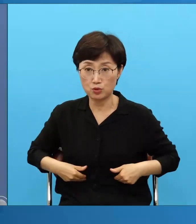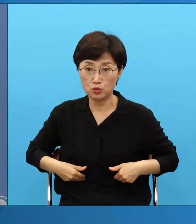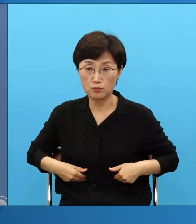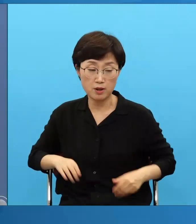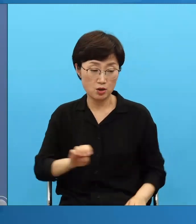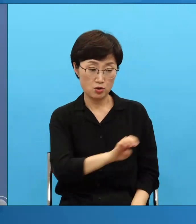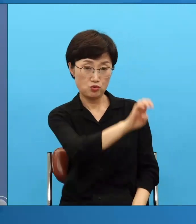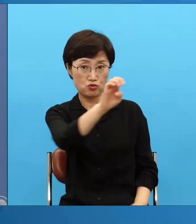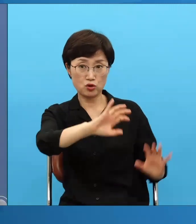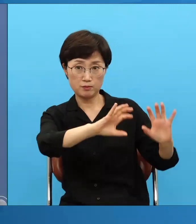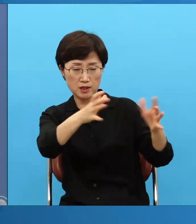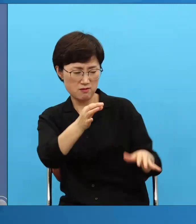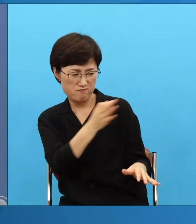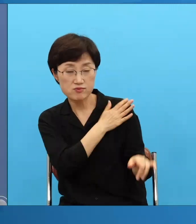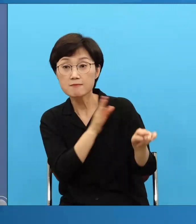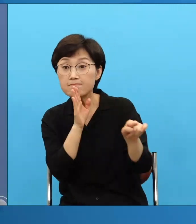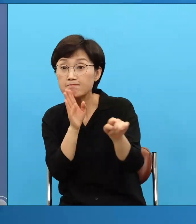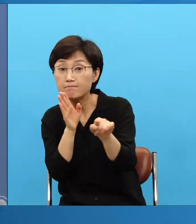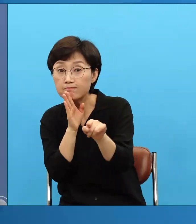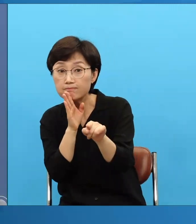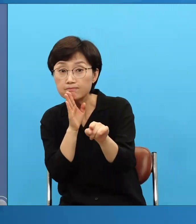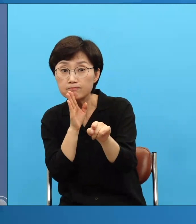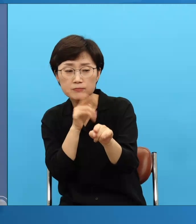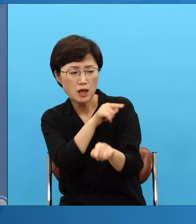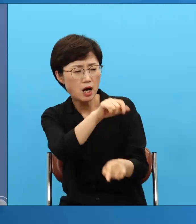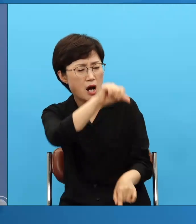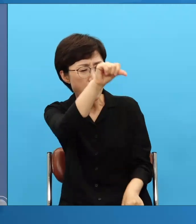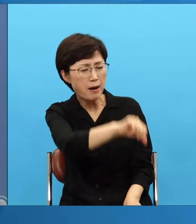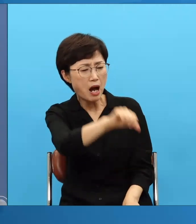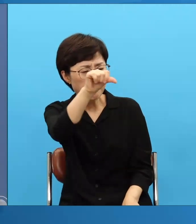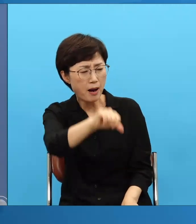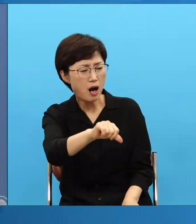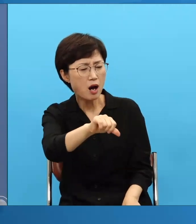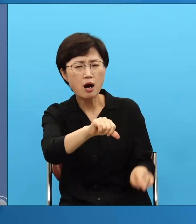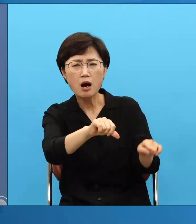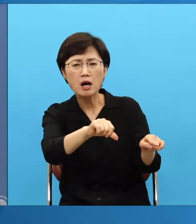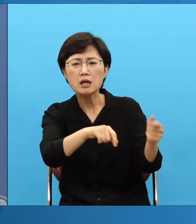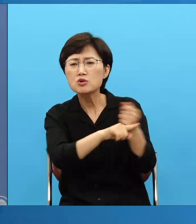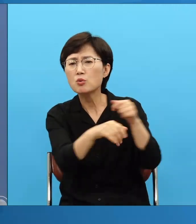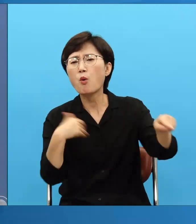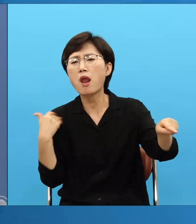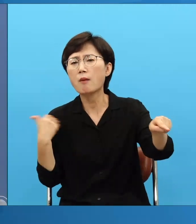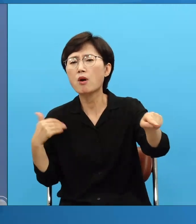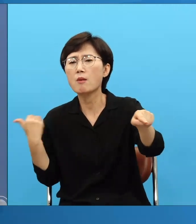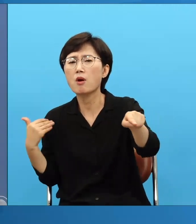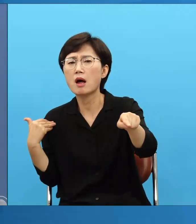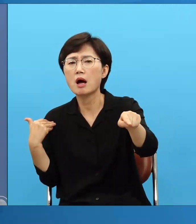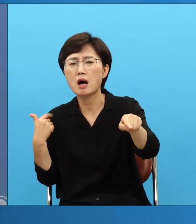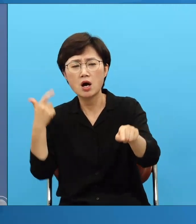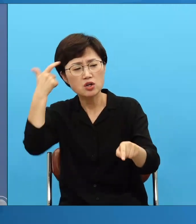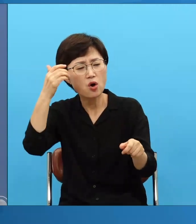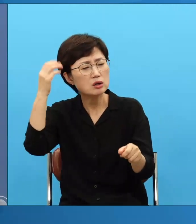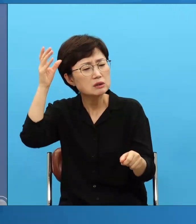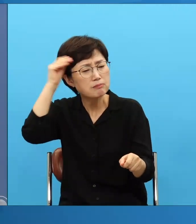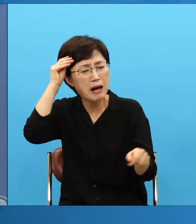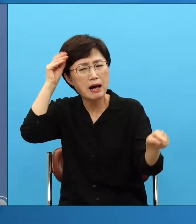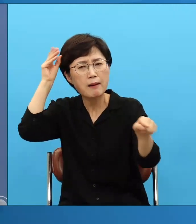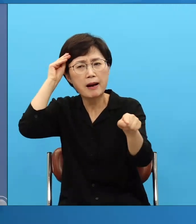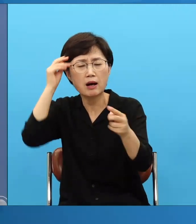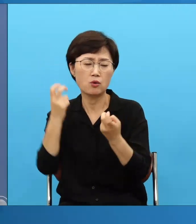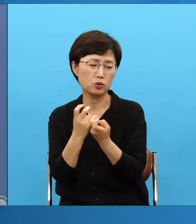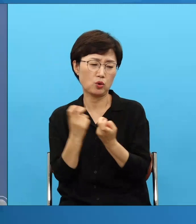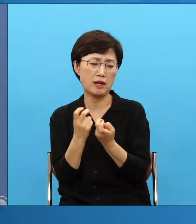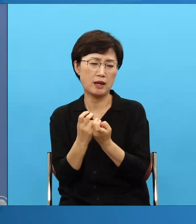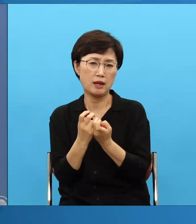훌륭하잖아요. 그분들이 자꾸 재앙이 오는데 왜 오는지를 몰라. All these great leaders in Europe and the United States, they don't know why this disaster, this